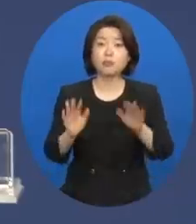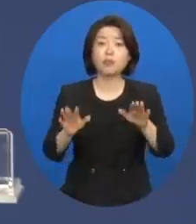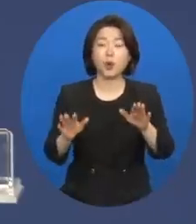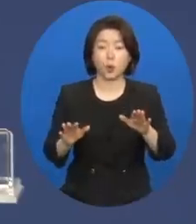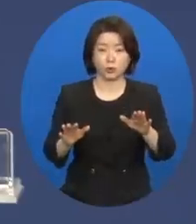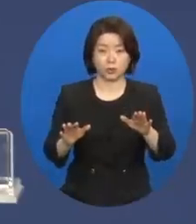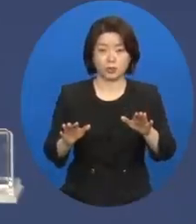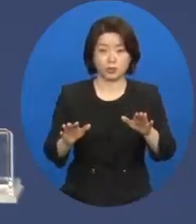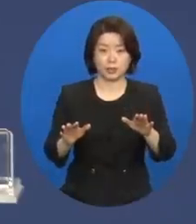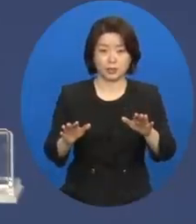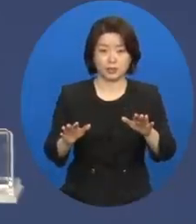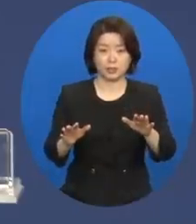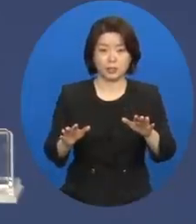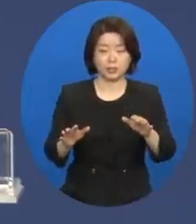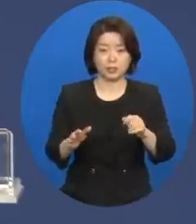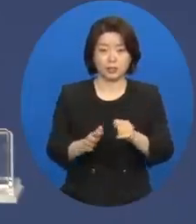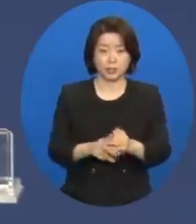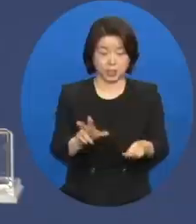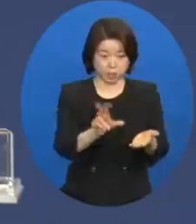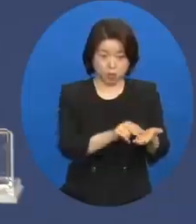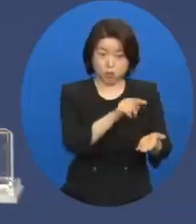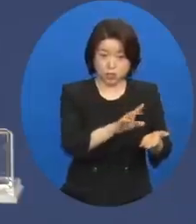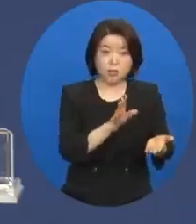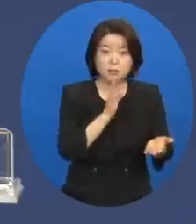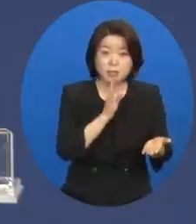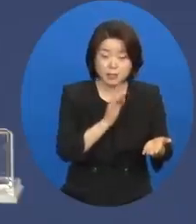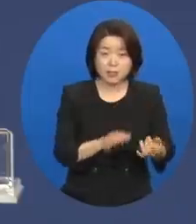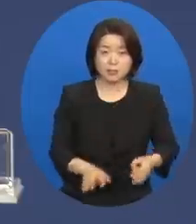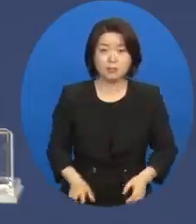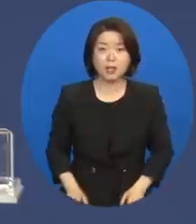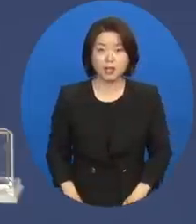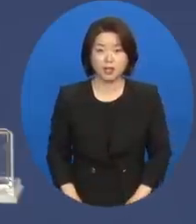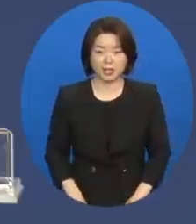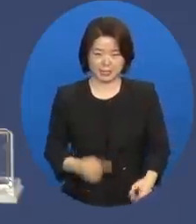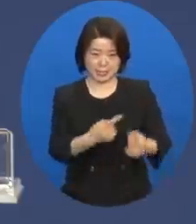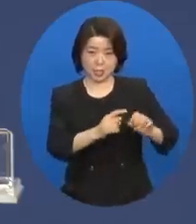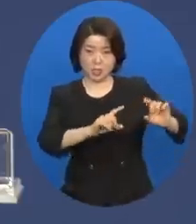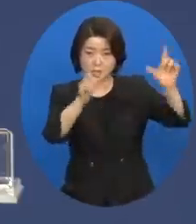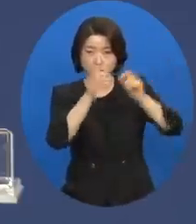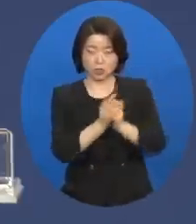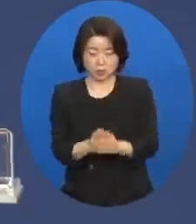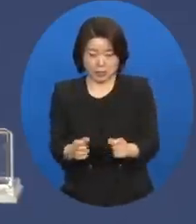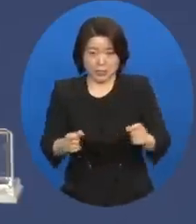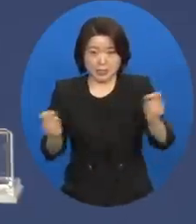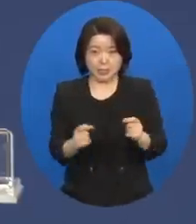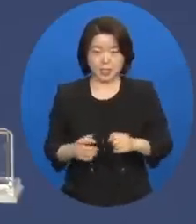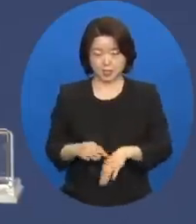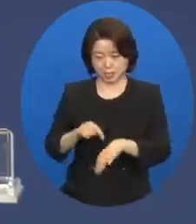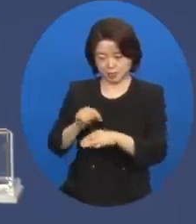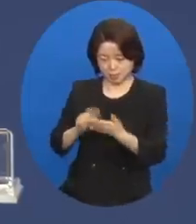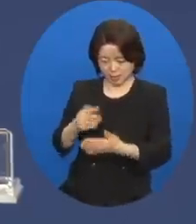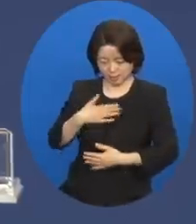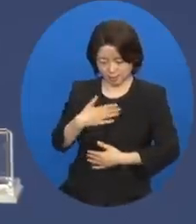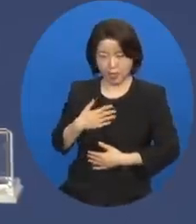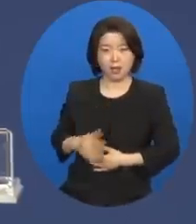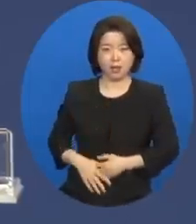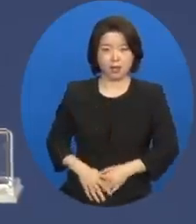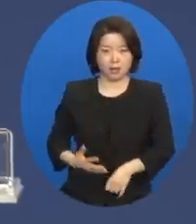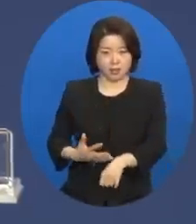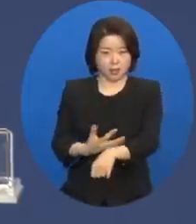오늘든 주제는 주제지만 그래도 첫날보다는 좀 짧게 하려고 마음에